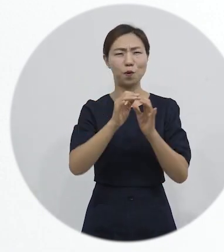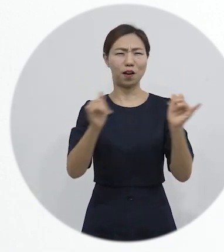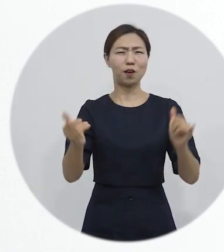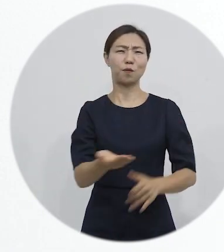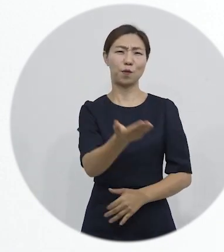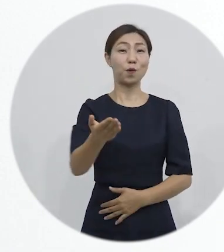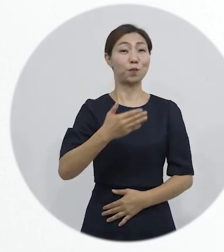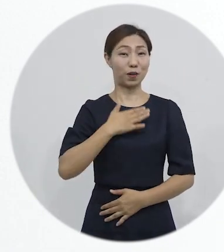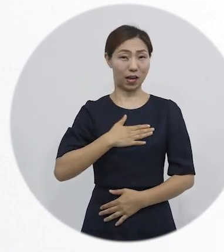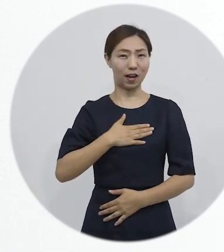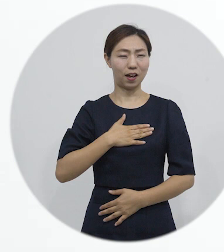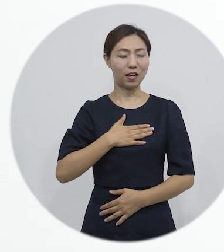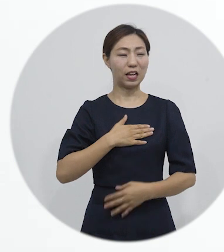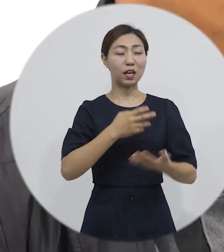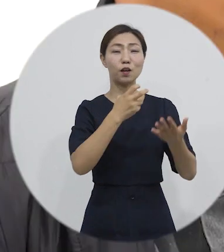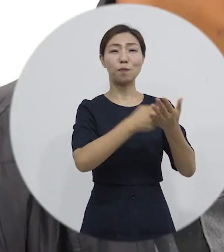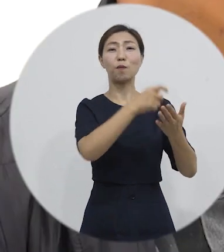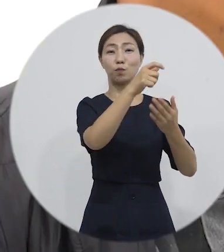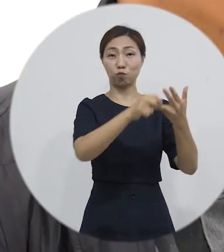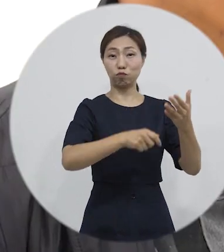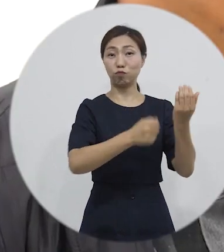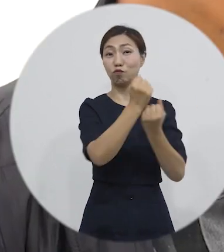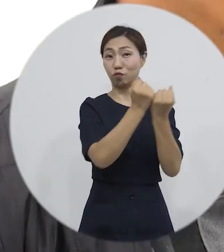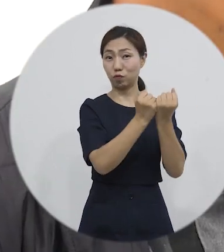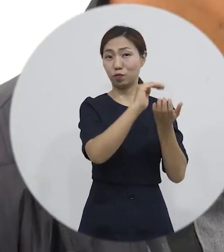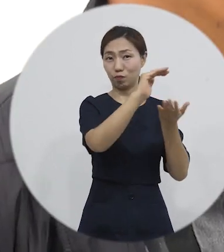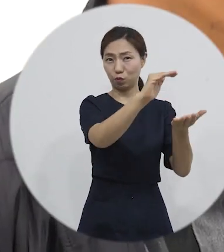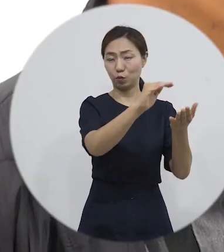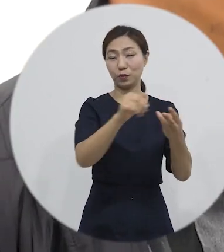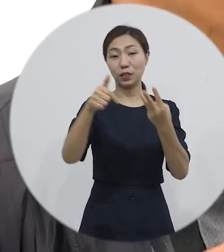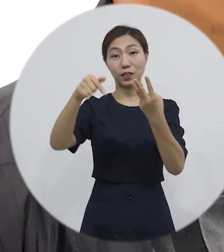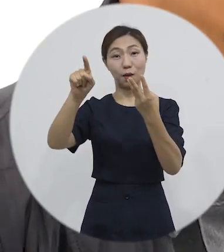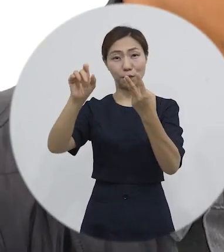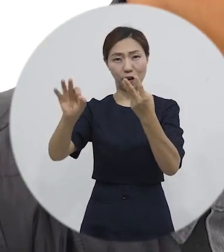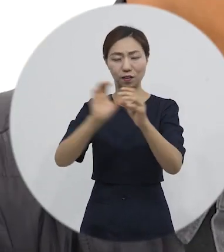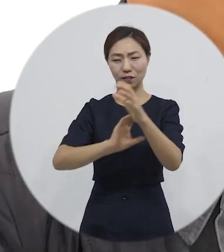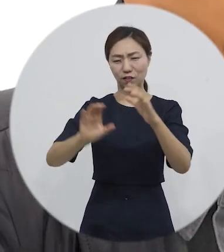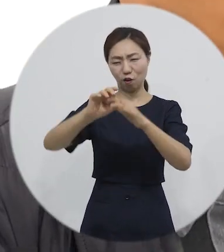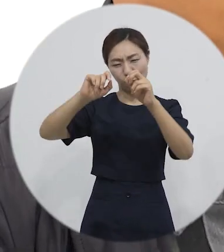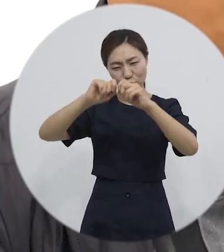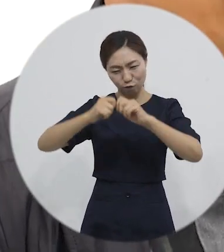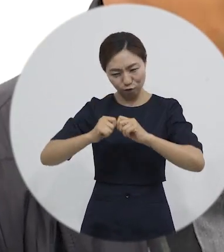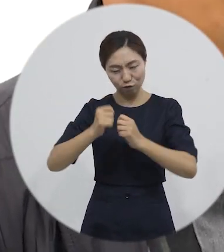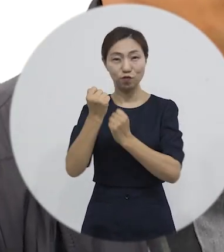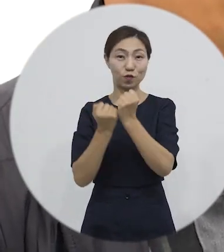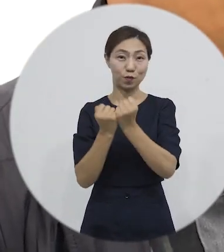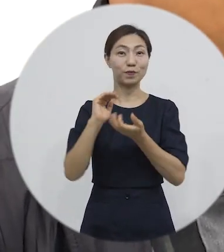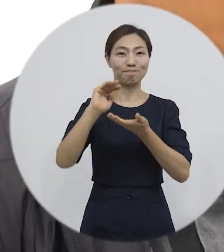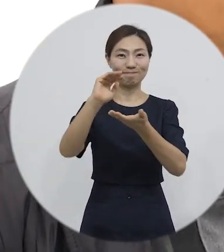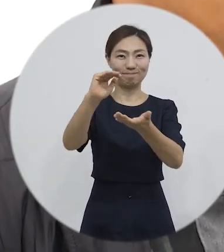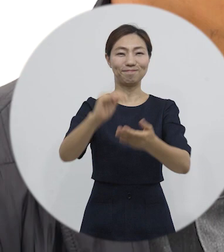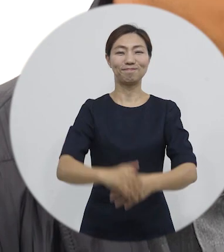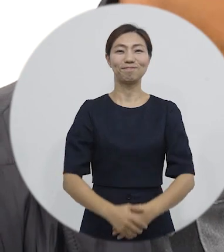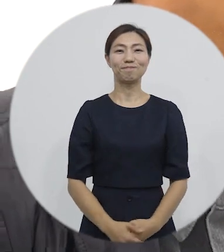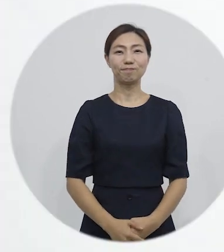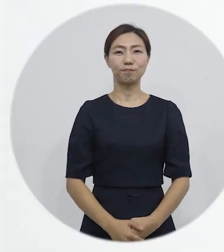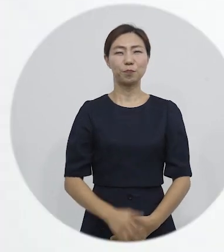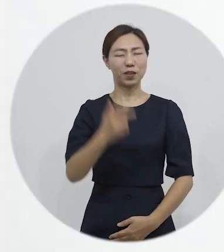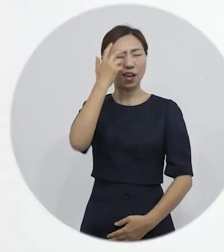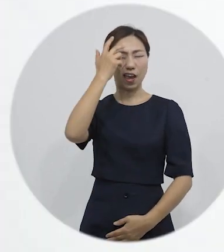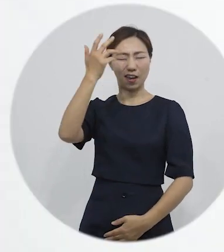이제 제도와 관련된 이야기였다면 이제 3강에서부터는 조금 더 구체적인 내용을 한번 다뤄보게 될 것